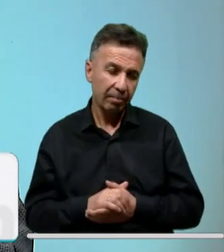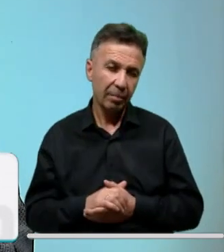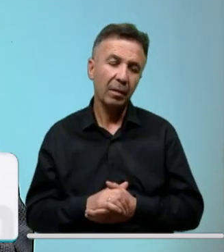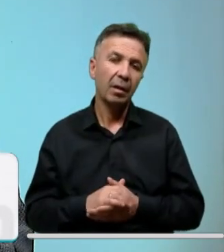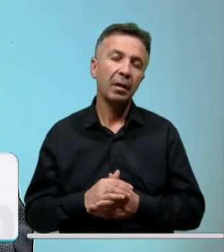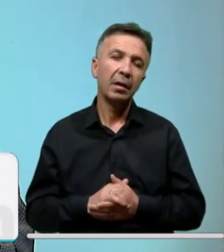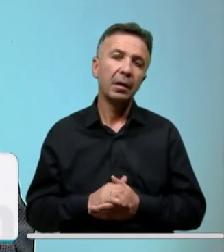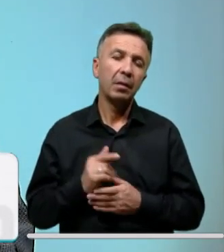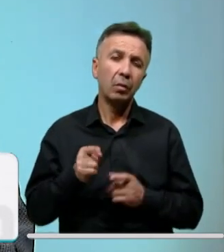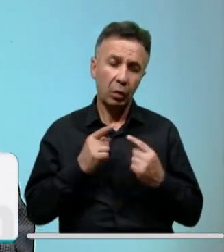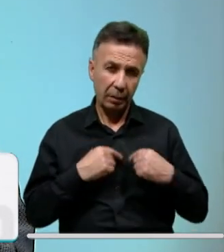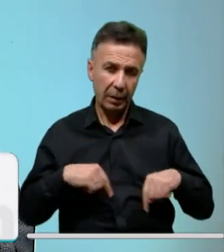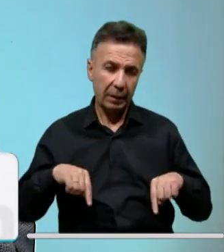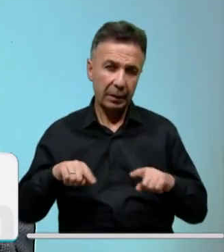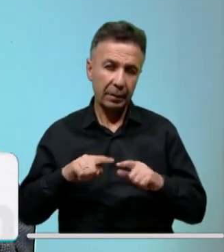bunu biz